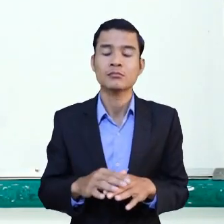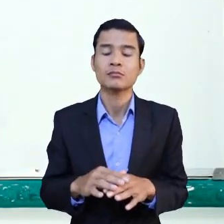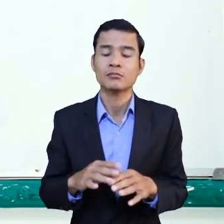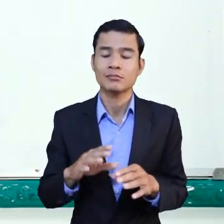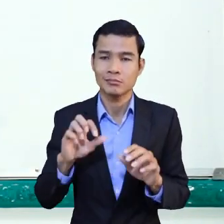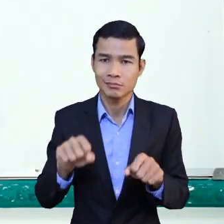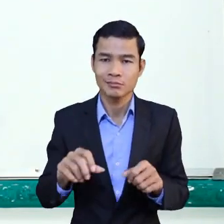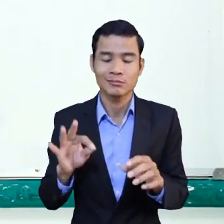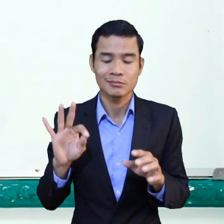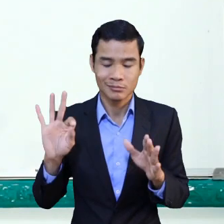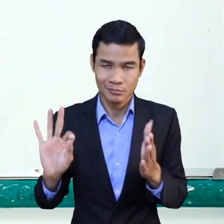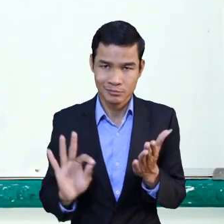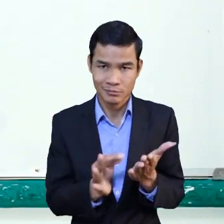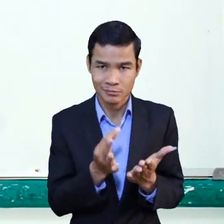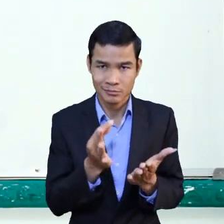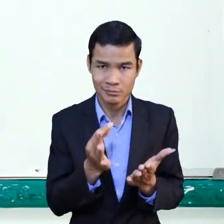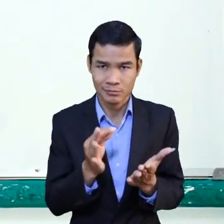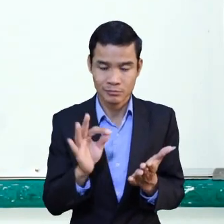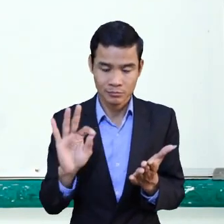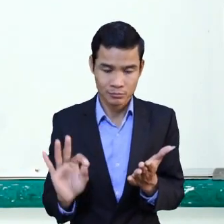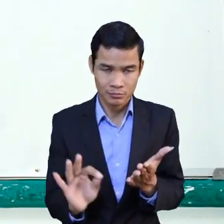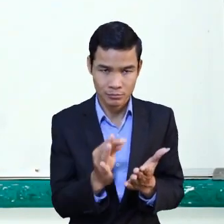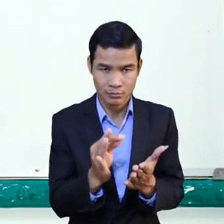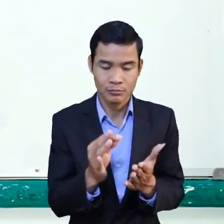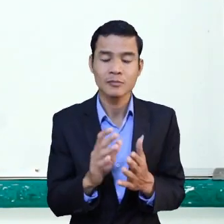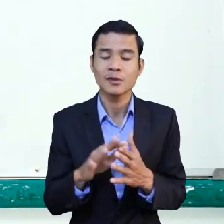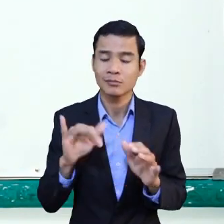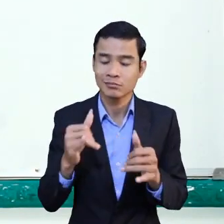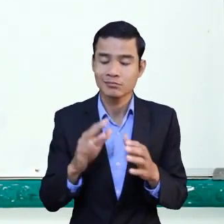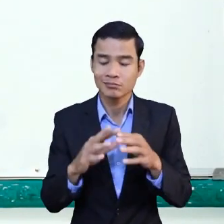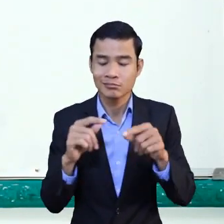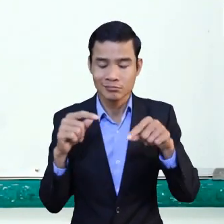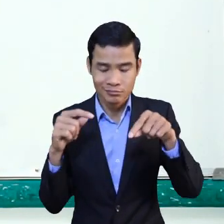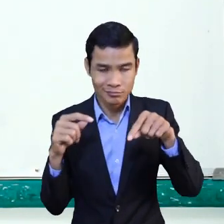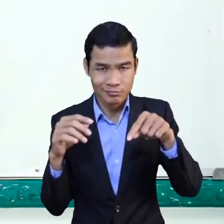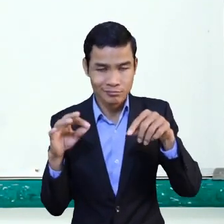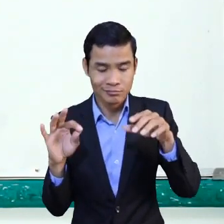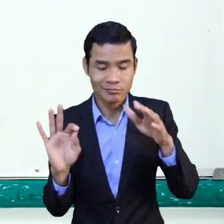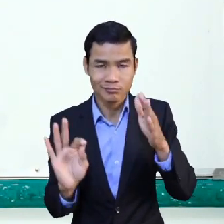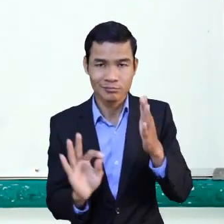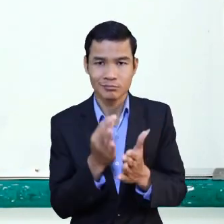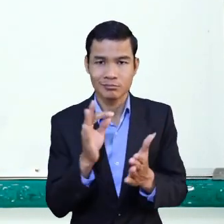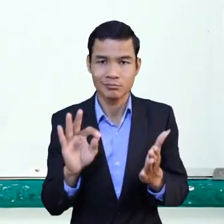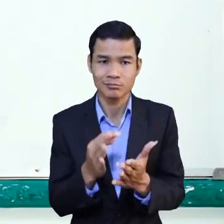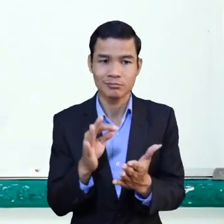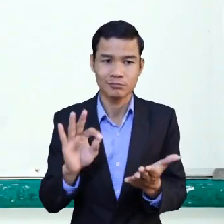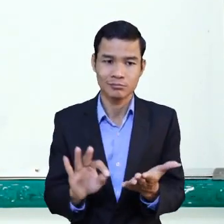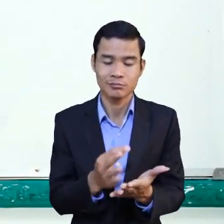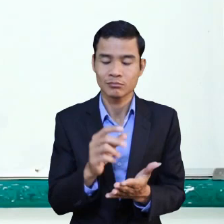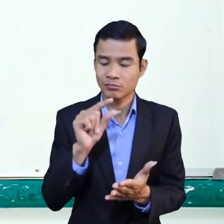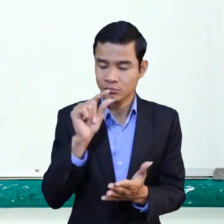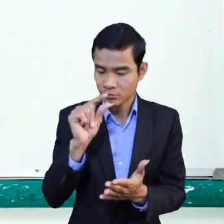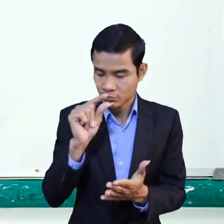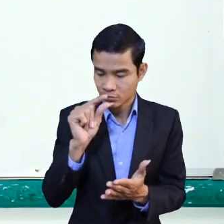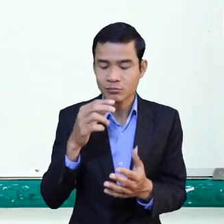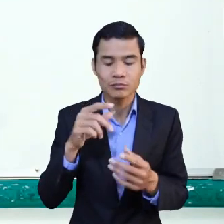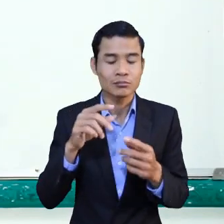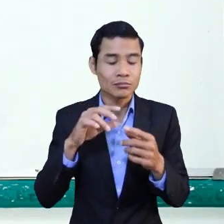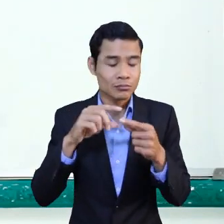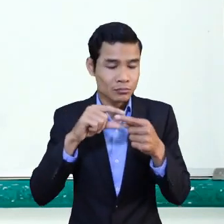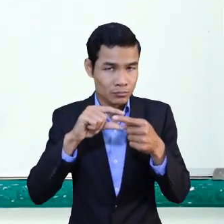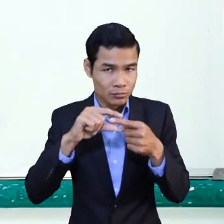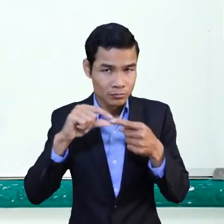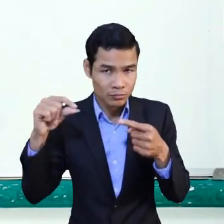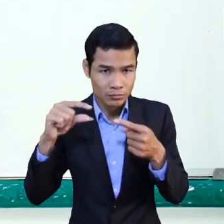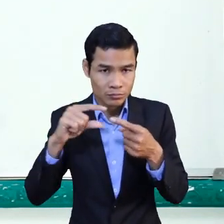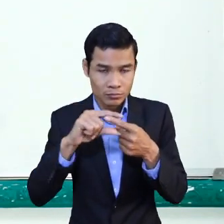វ័យដោយមជុលនិងចេចាកូនស្គាល់មជុលដេកូនចាមជុលដេគឺវាទូចទូចណាពណ៌ស